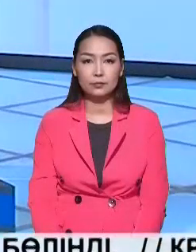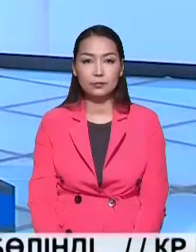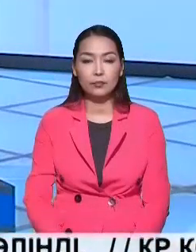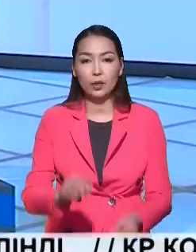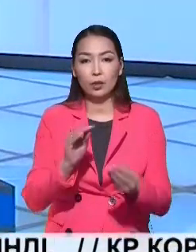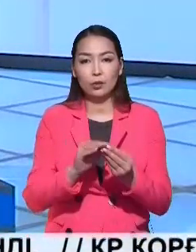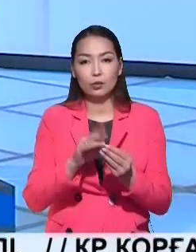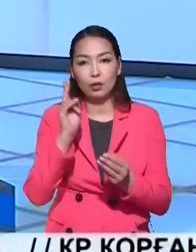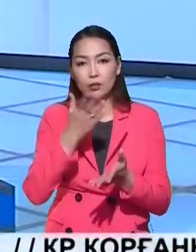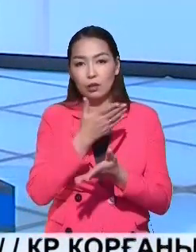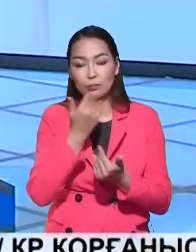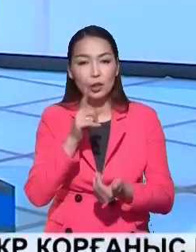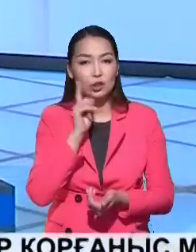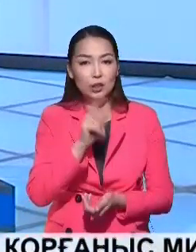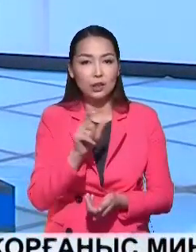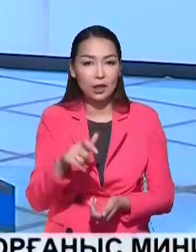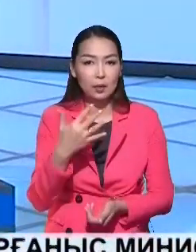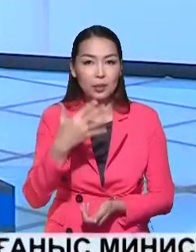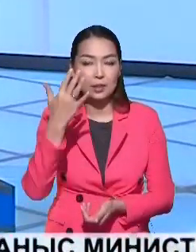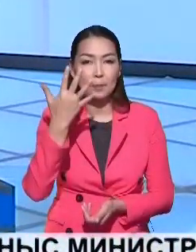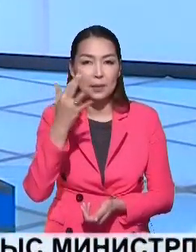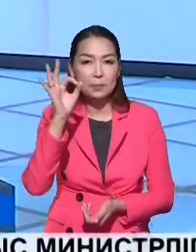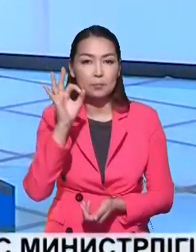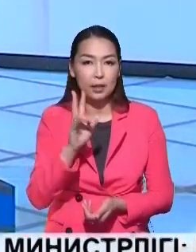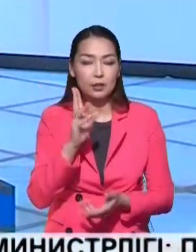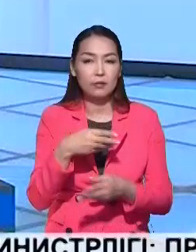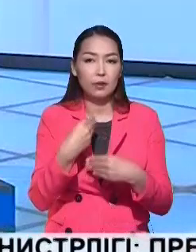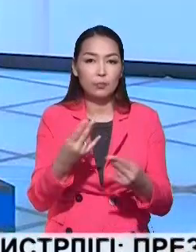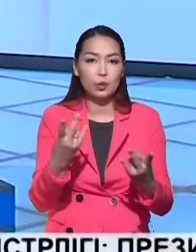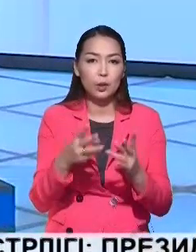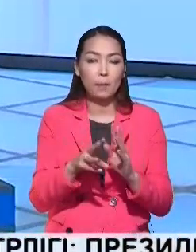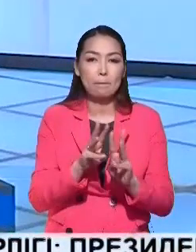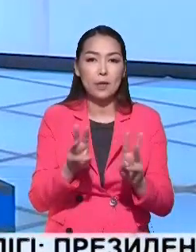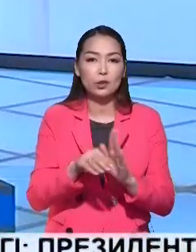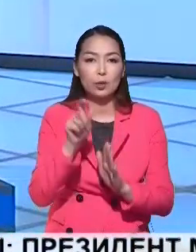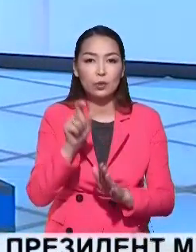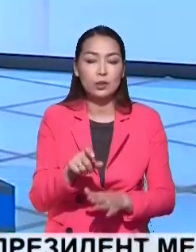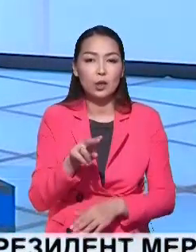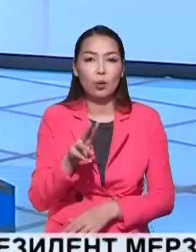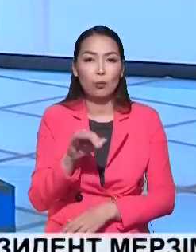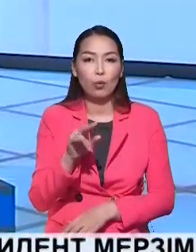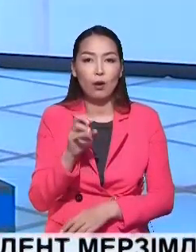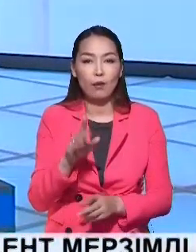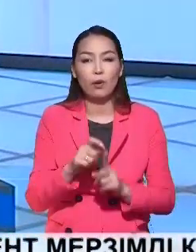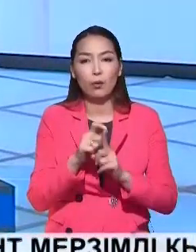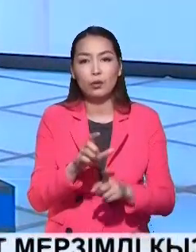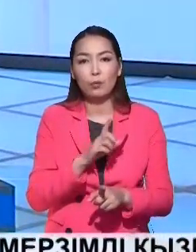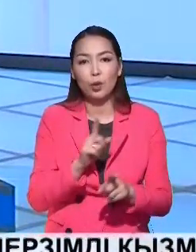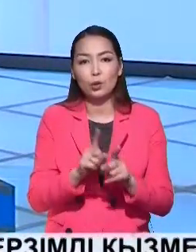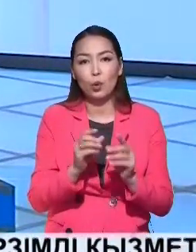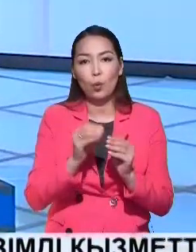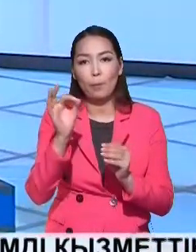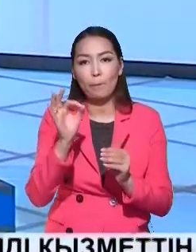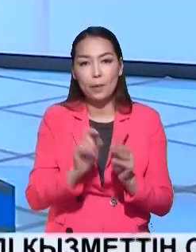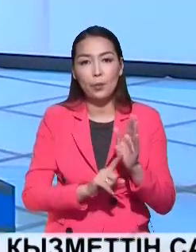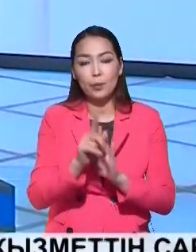Тұрақты баспанасы жоқ жастарға 5%-бен пәтер беру керек. Бүгін мәжілісте депутат Дәулет Мұқаев осындай ұсыныс айтты. Сондай-ақ 10%-дық